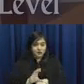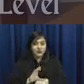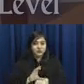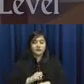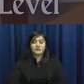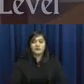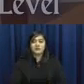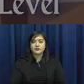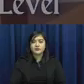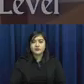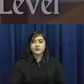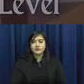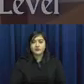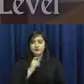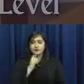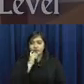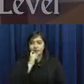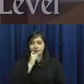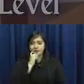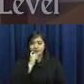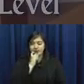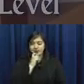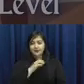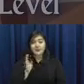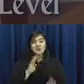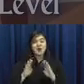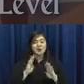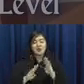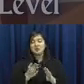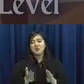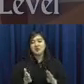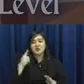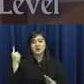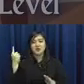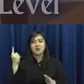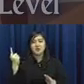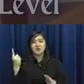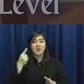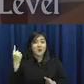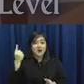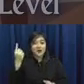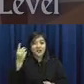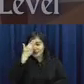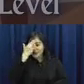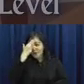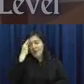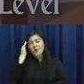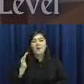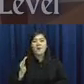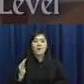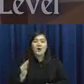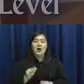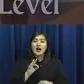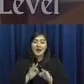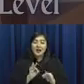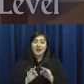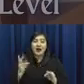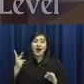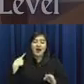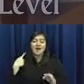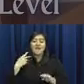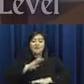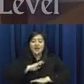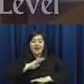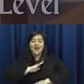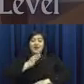kung merong lamang bigas ang ating bigasan. Doon ka aware. Pero hindi ka aware kung